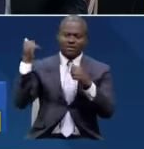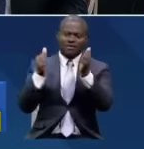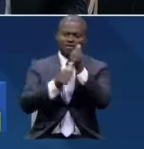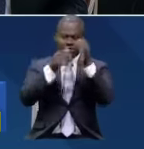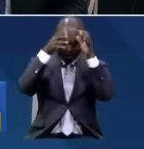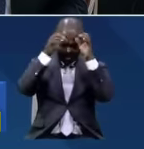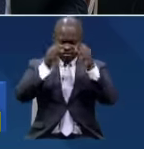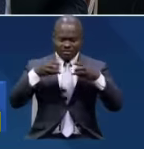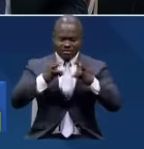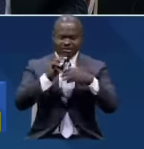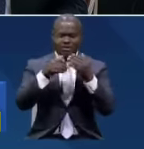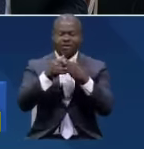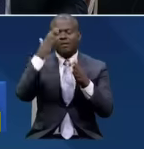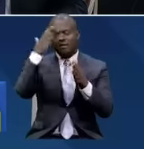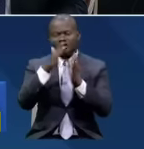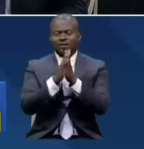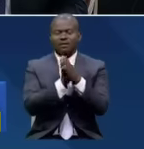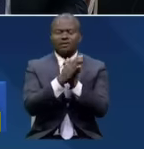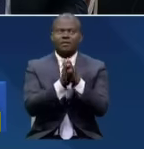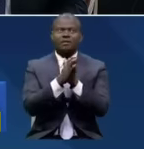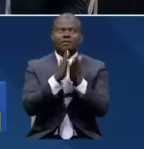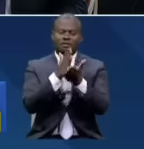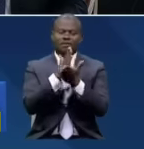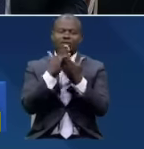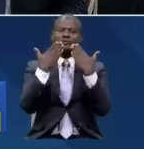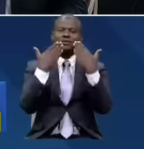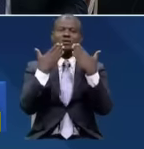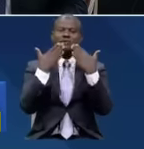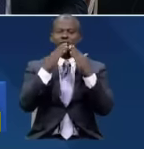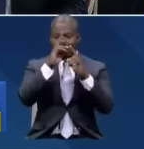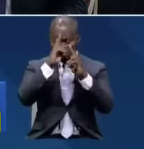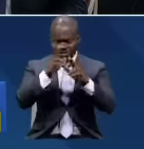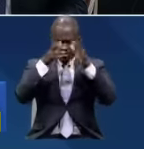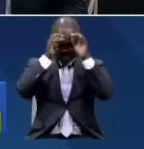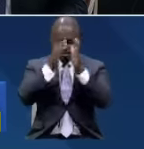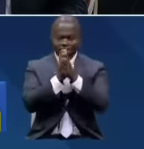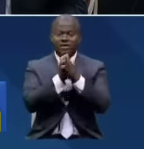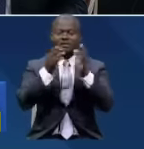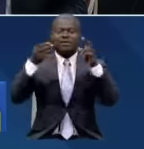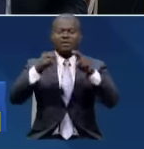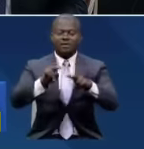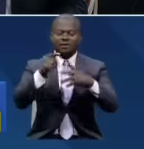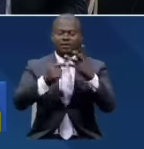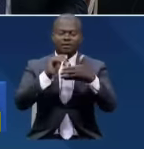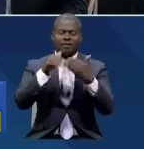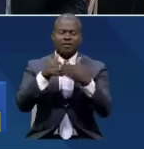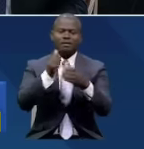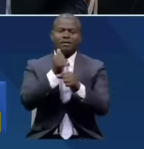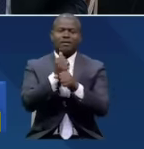Your Excellency, amateka yahabaye n'ejo twari igikorwa twizihiza umunsi mukuru. Ako nkaba nifuzaga,